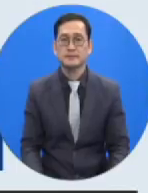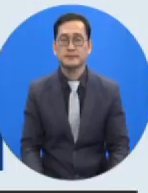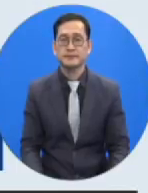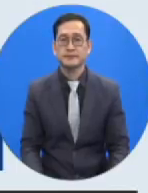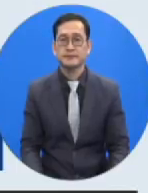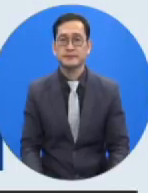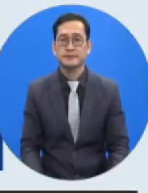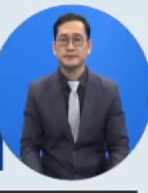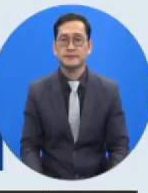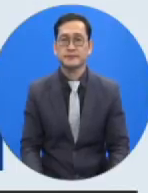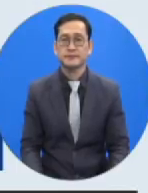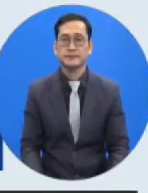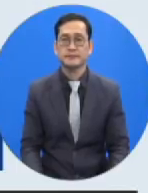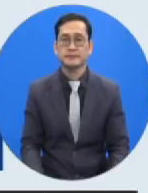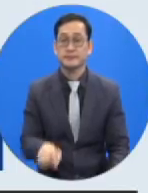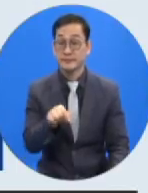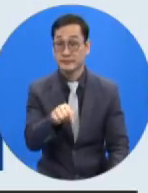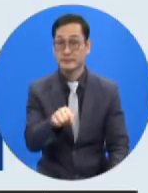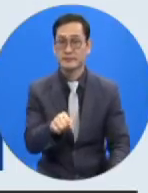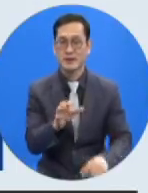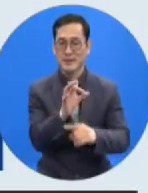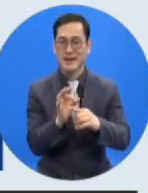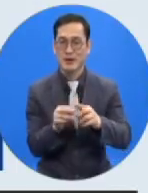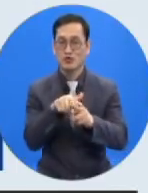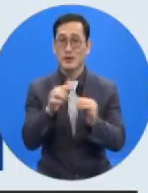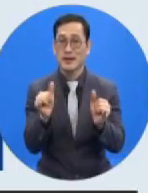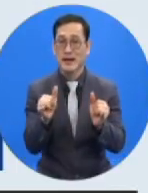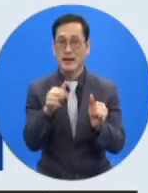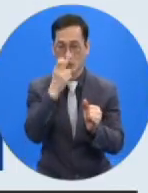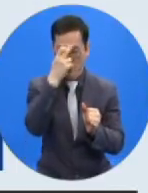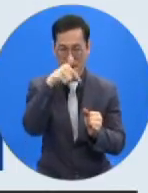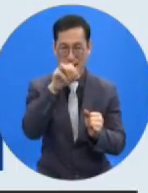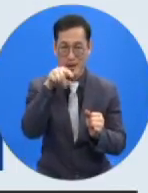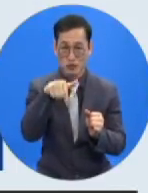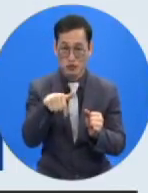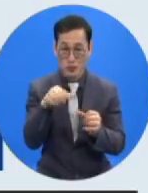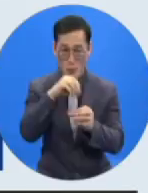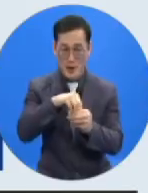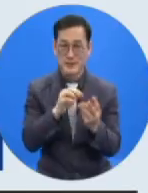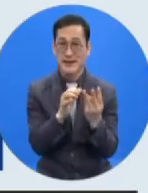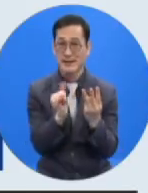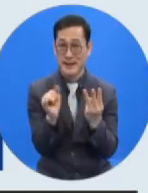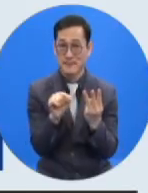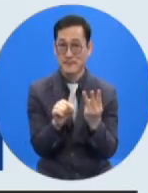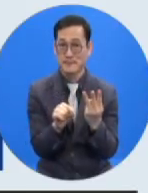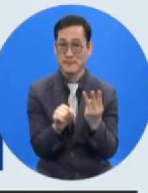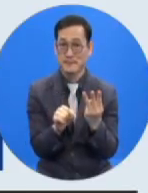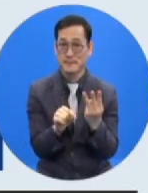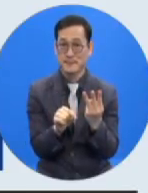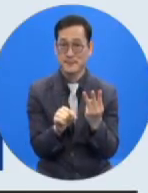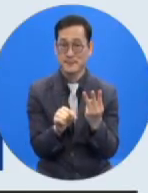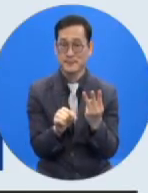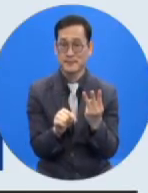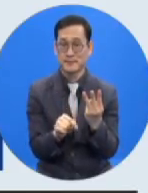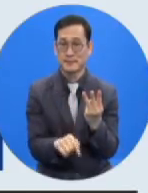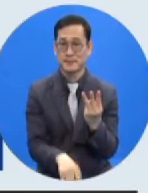고발했다. 열린민주당의 비례 후보 최강욱, 황희석, 조대진, 최강욱은 청와대 공식기관 비서관, 황희석은 법무부